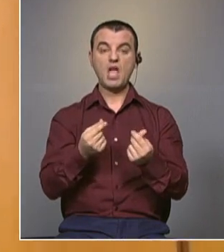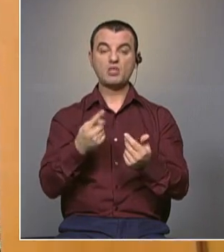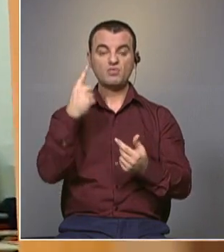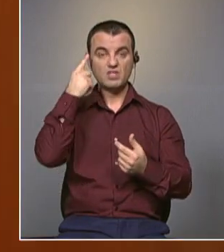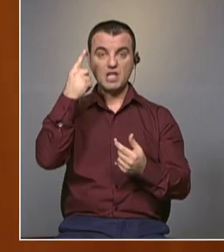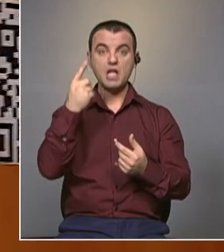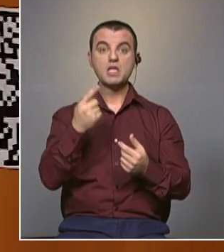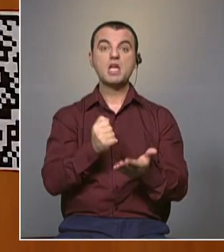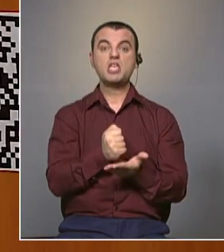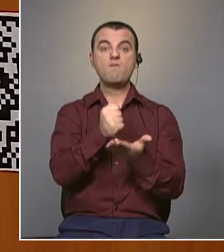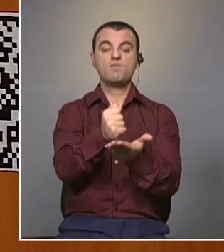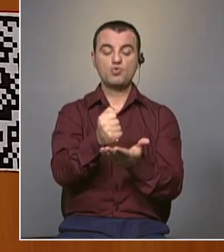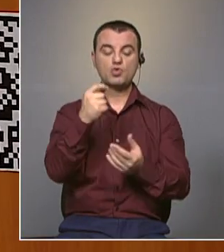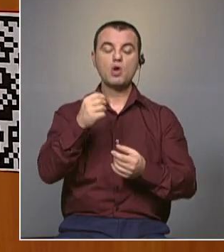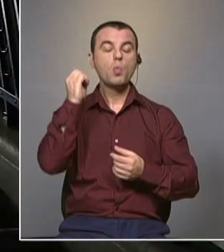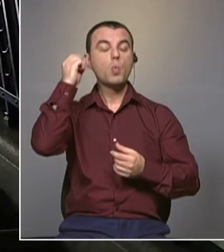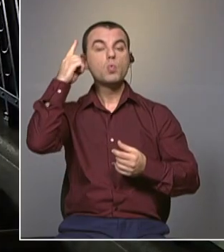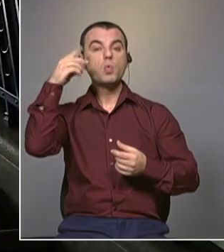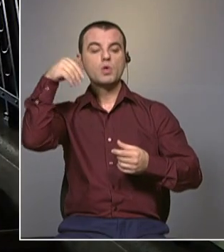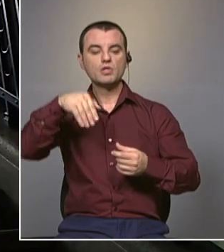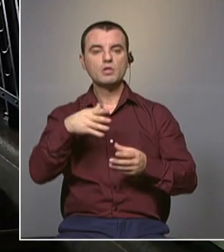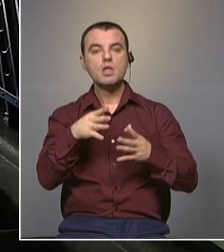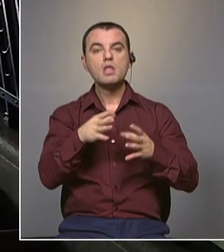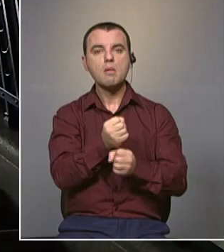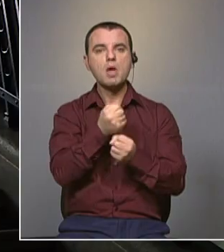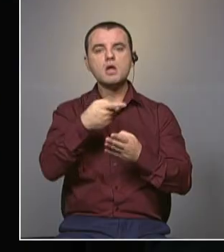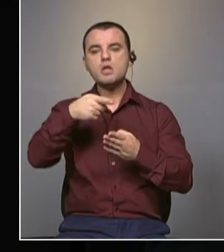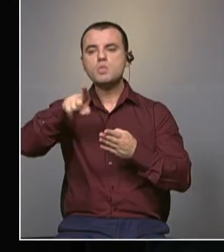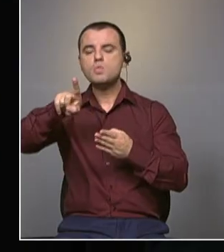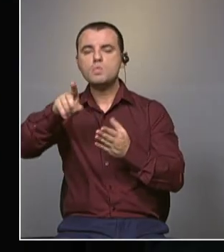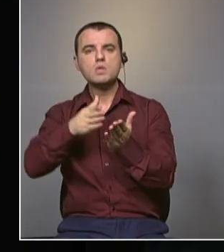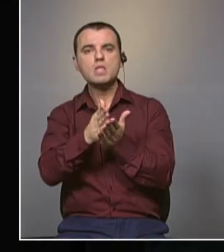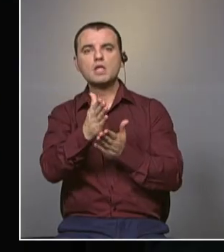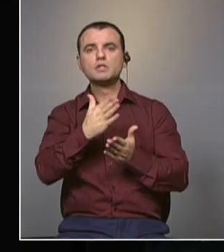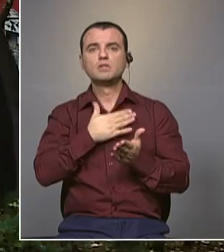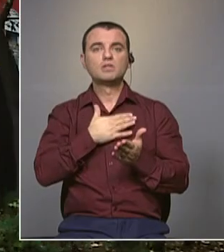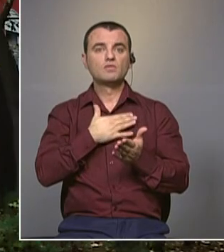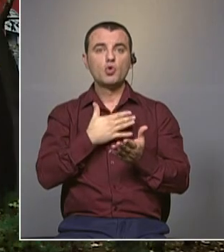икономическа култура, той ще намери друг спектър на своето призвание.